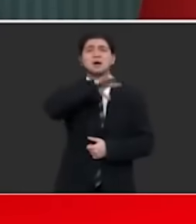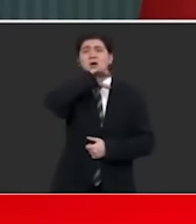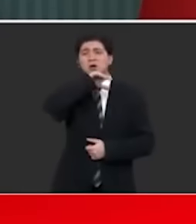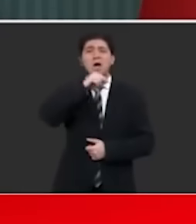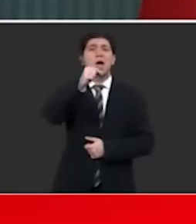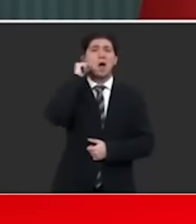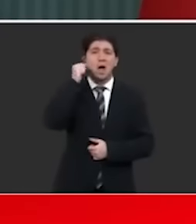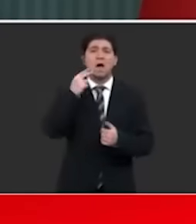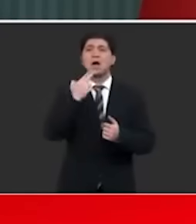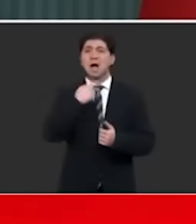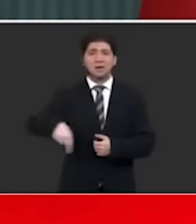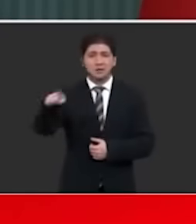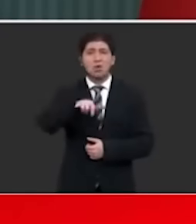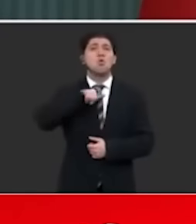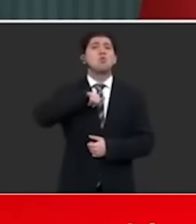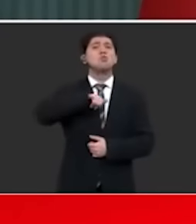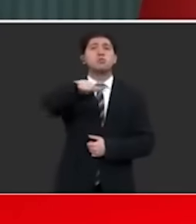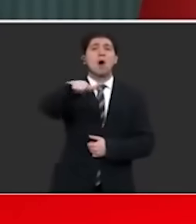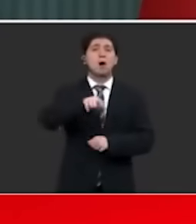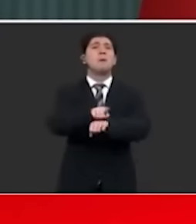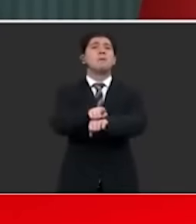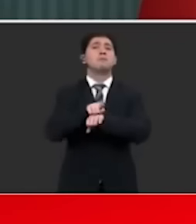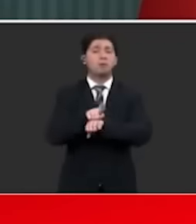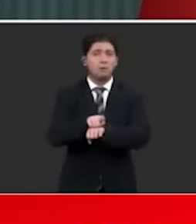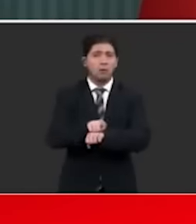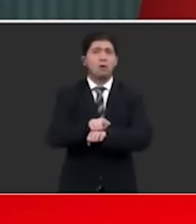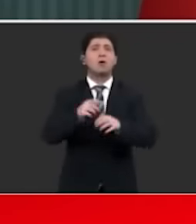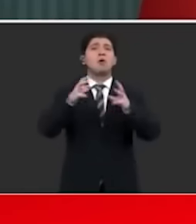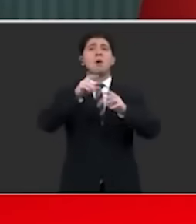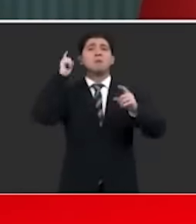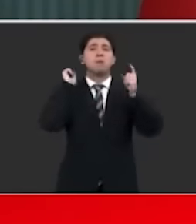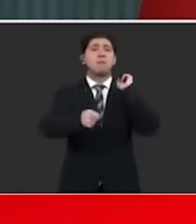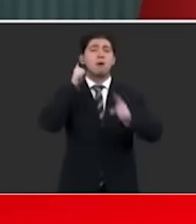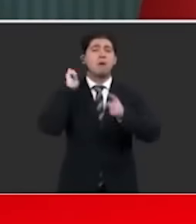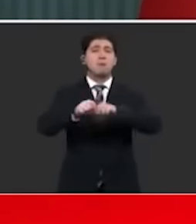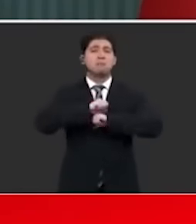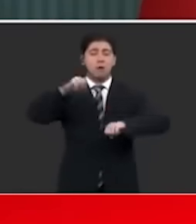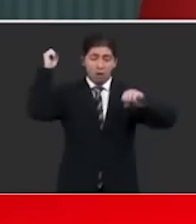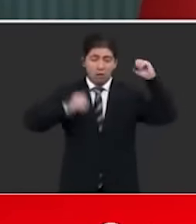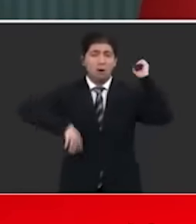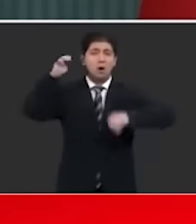ve kadınları uçaklarla, tanklarla, toplarla bombalayarak,